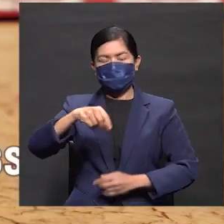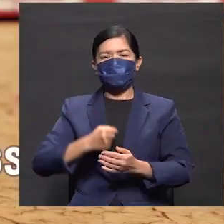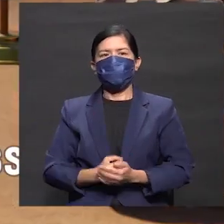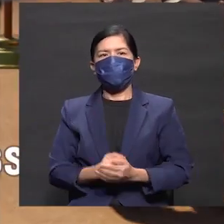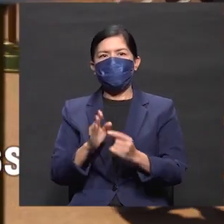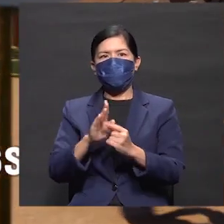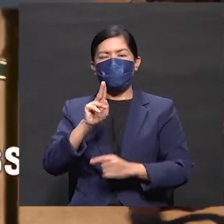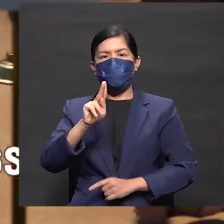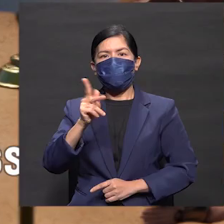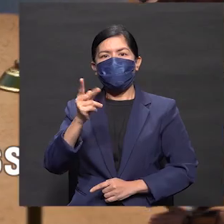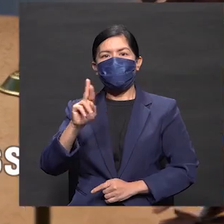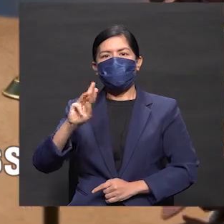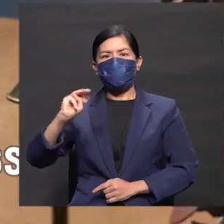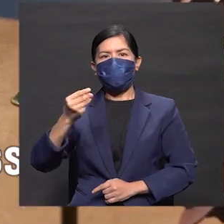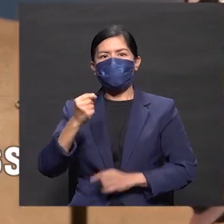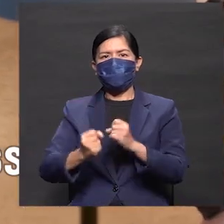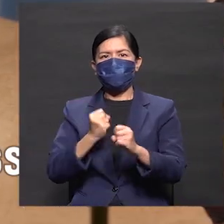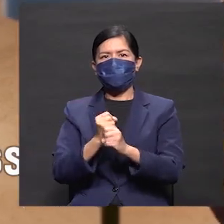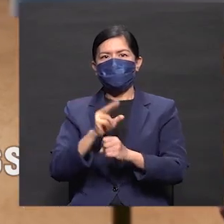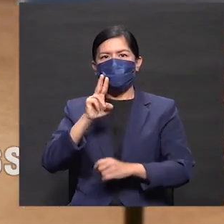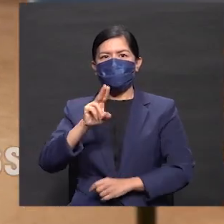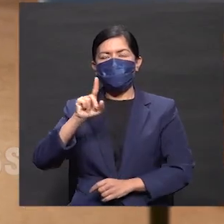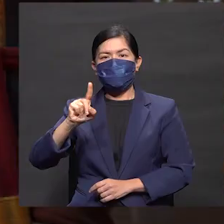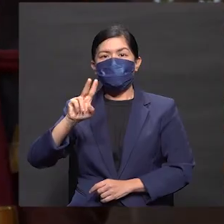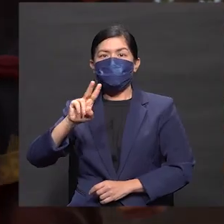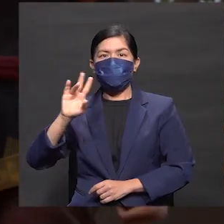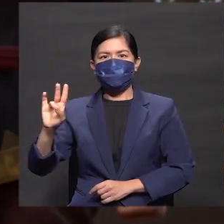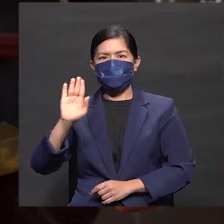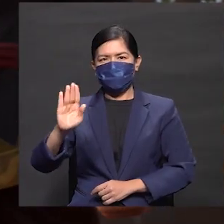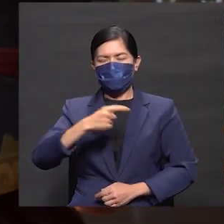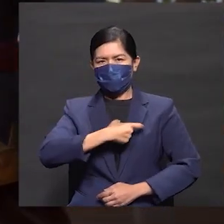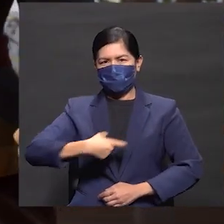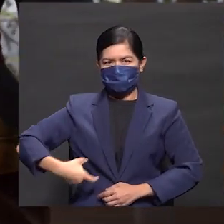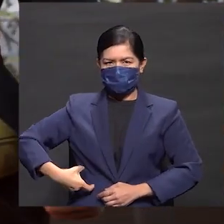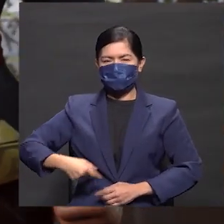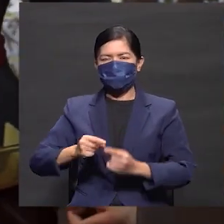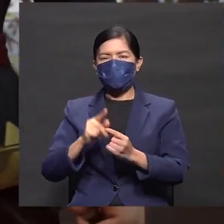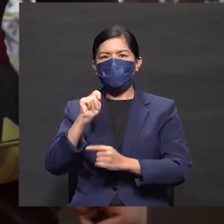ราช2127รัชกาลสมเด็จพระมหาธรรมราชา